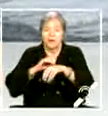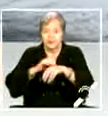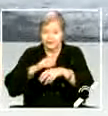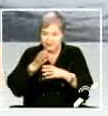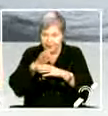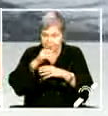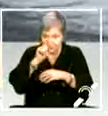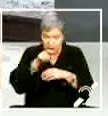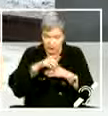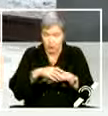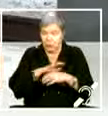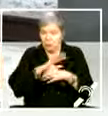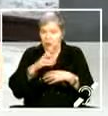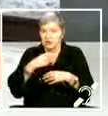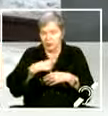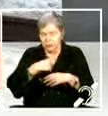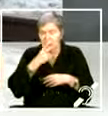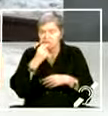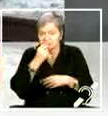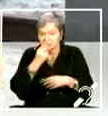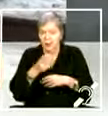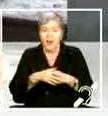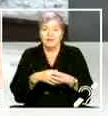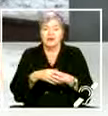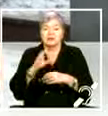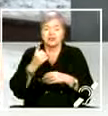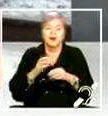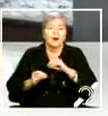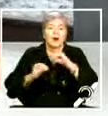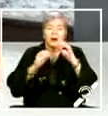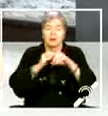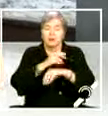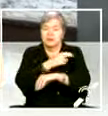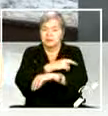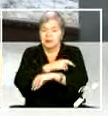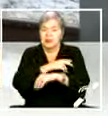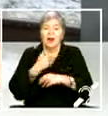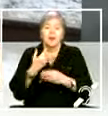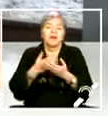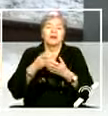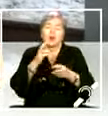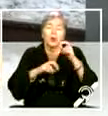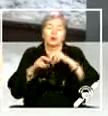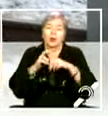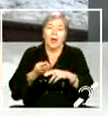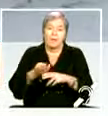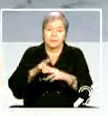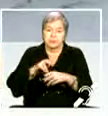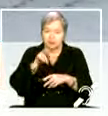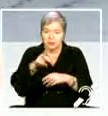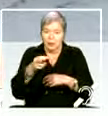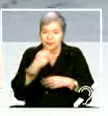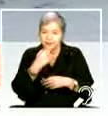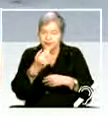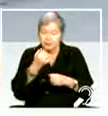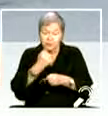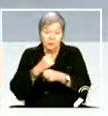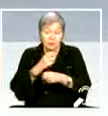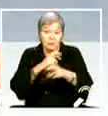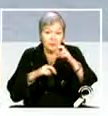locului. Toate erau conștiente și cooperante și au fost transportate la spital pentru investigații suplimentare. Polițiștii fac